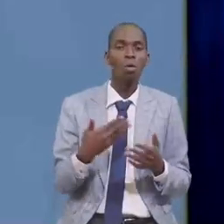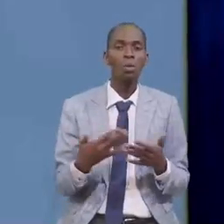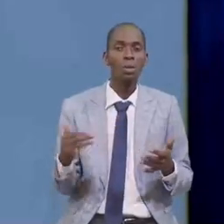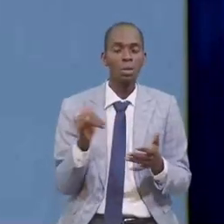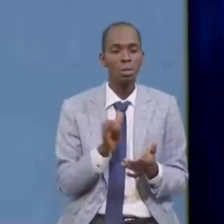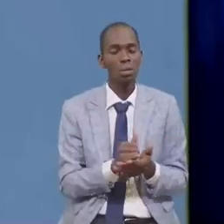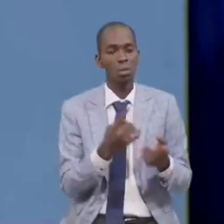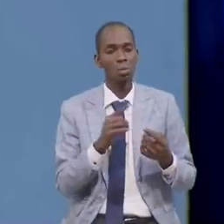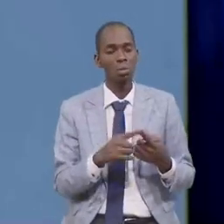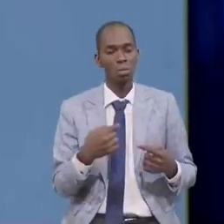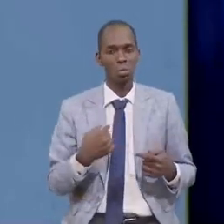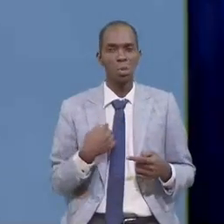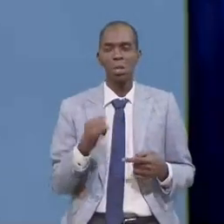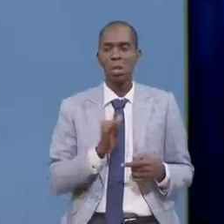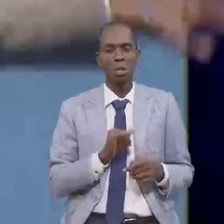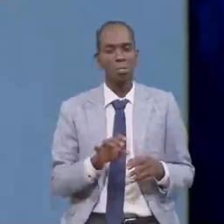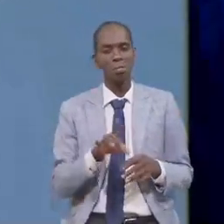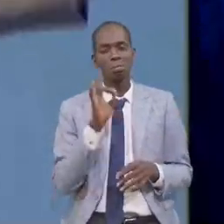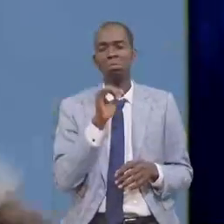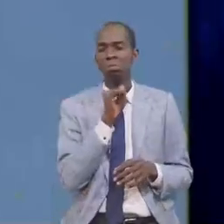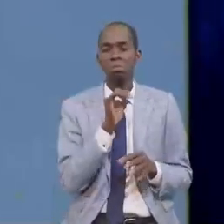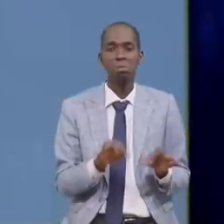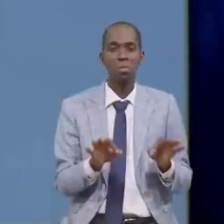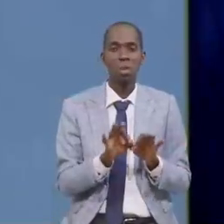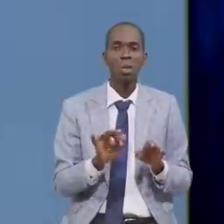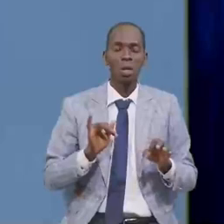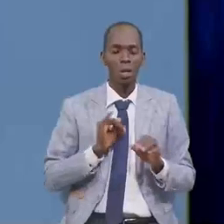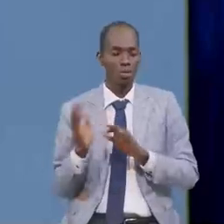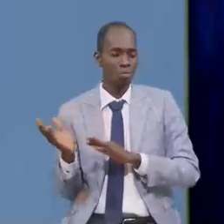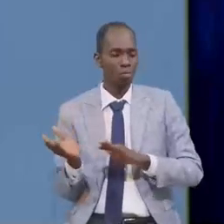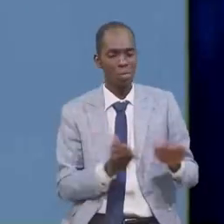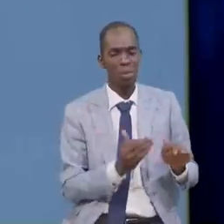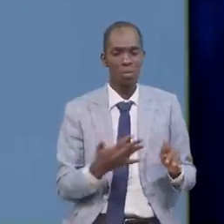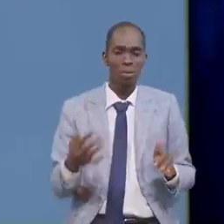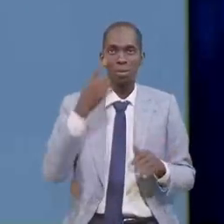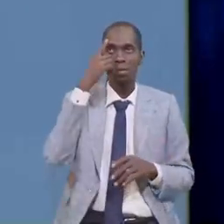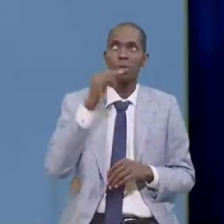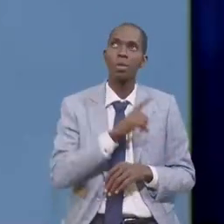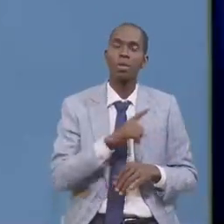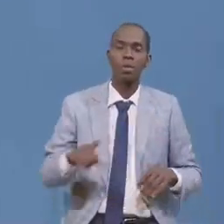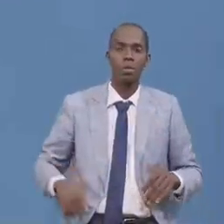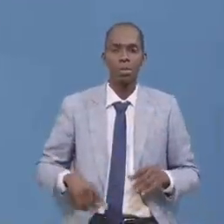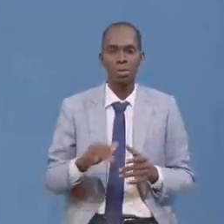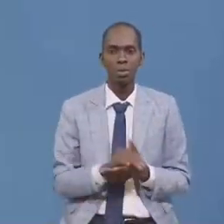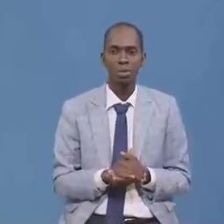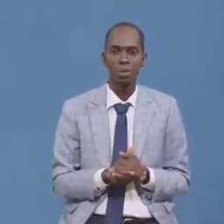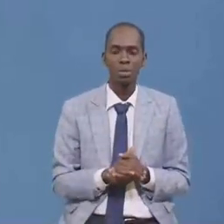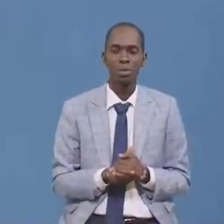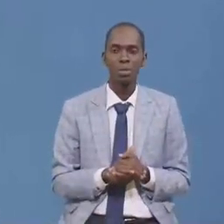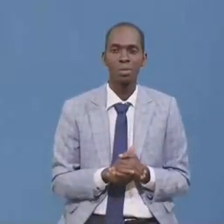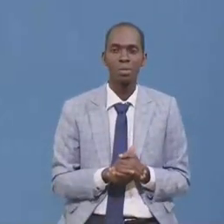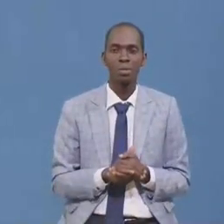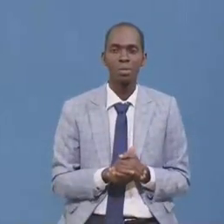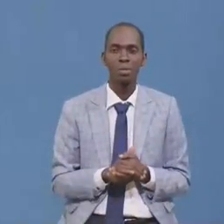L'apôtre Paul dit, les choses qui étaient pour moi, je les ai considérées comme de la boue, comme une perte. J'ai tout consacré pour suivre le